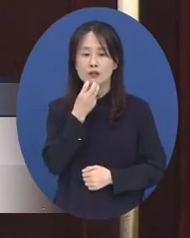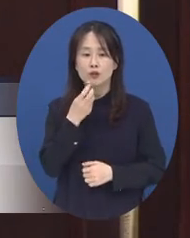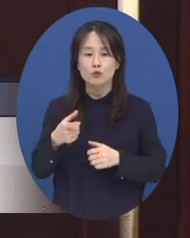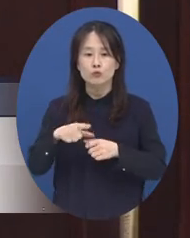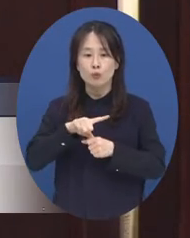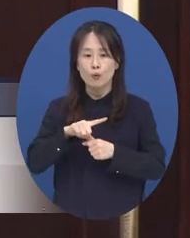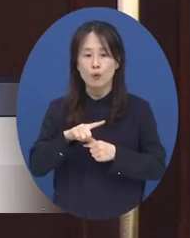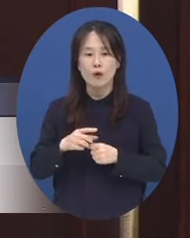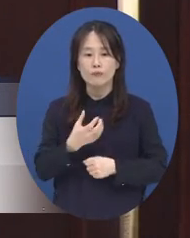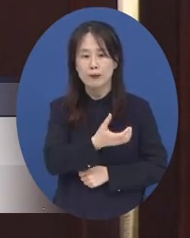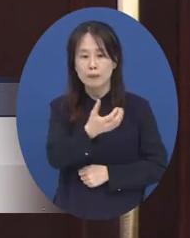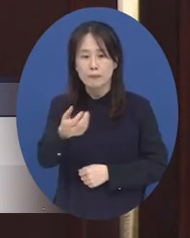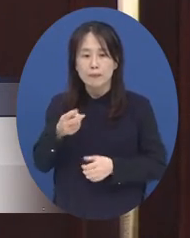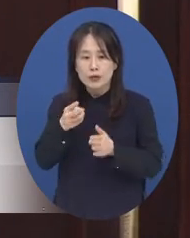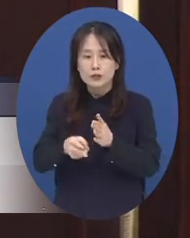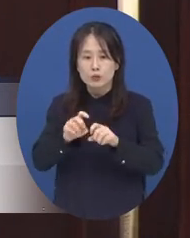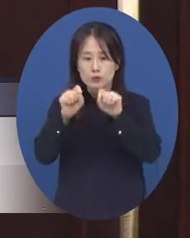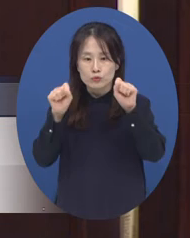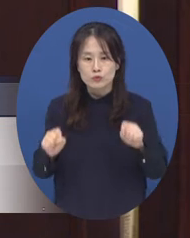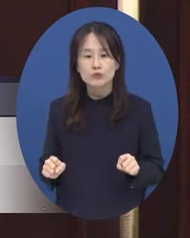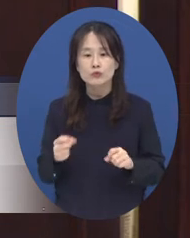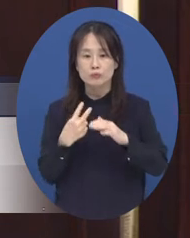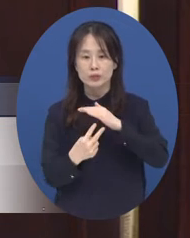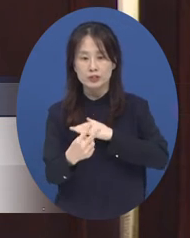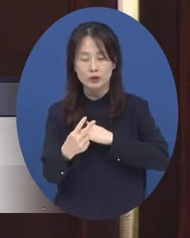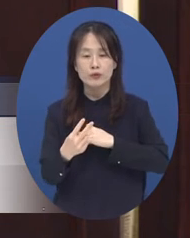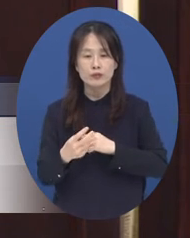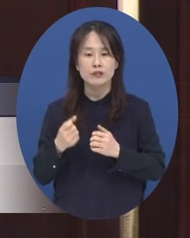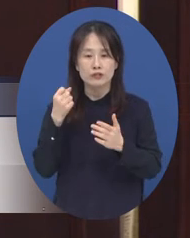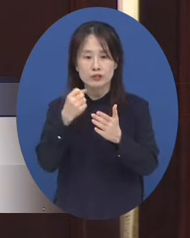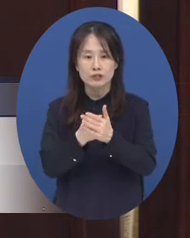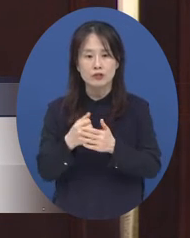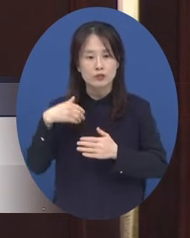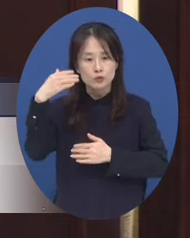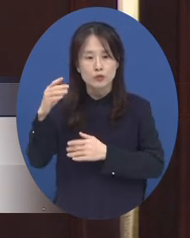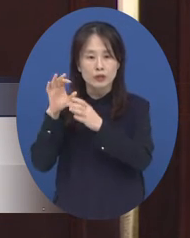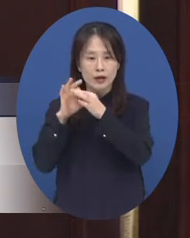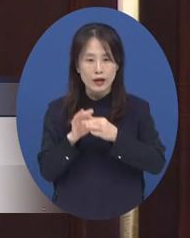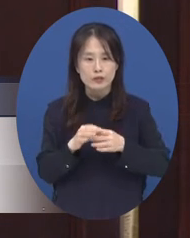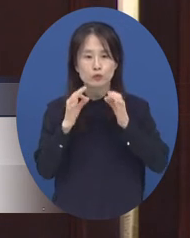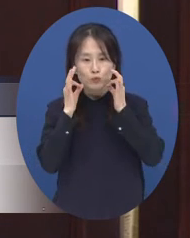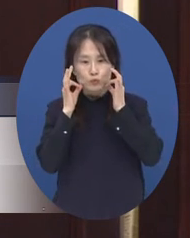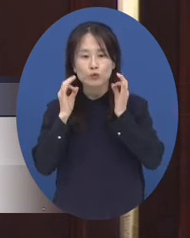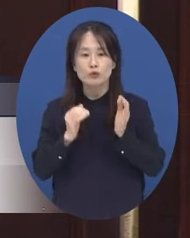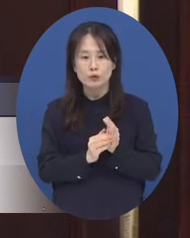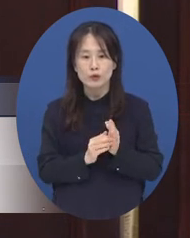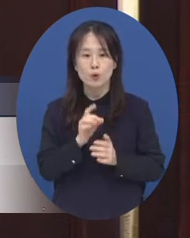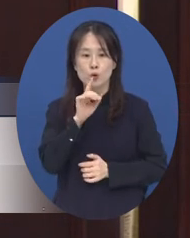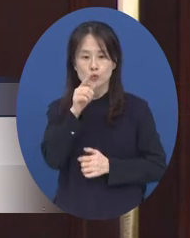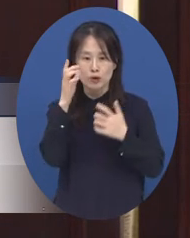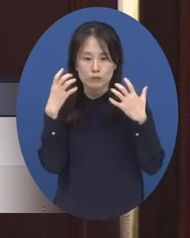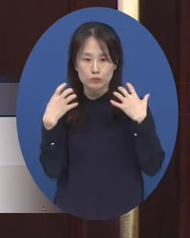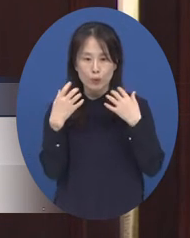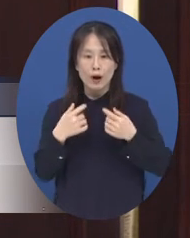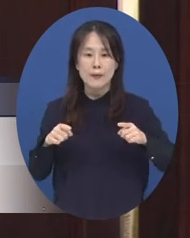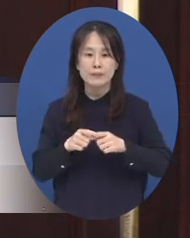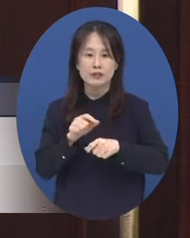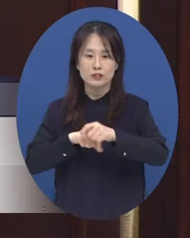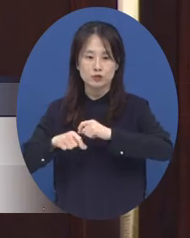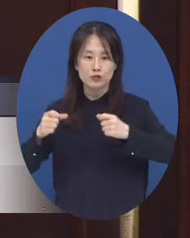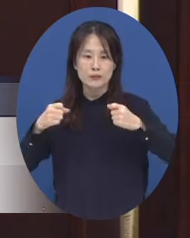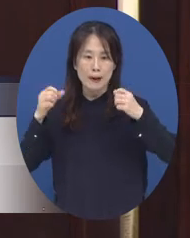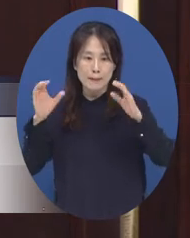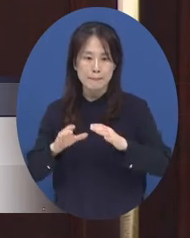수도권 순환 출동하고 구축 비전을 설정한 바 있습니다 그리고 그 이후에 지속적인 노력을 추진해 왔구요 앞으로도